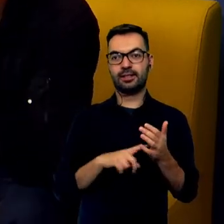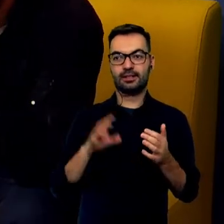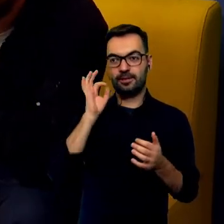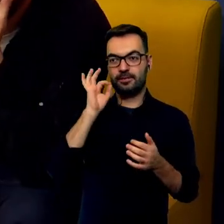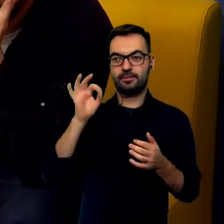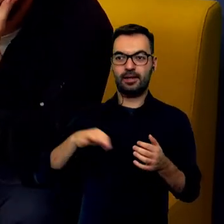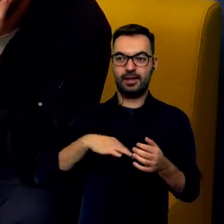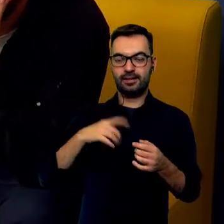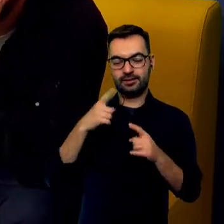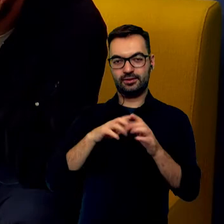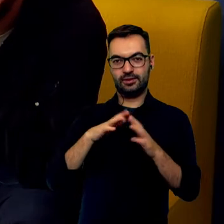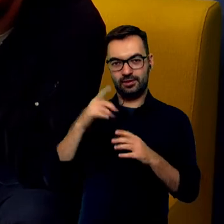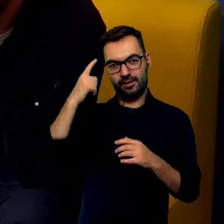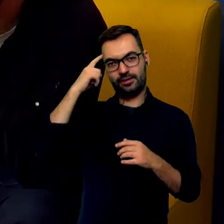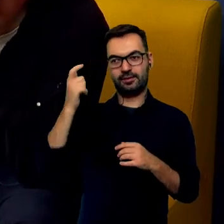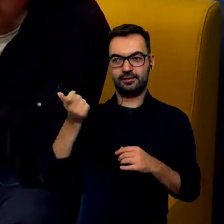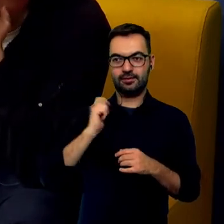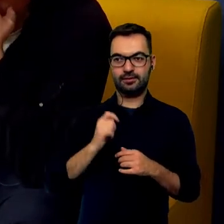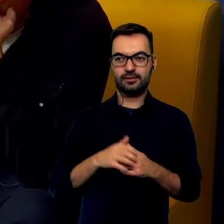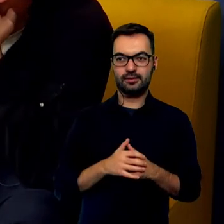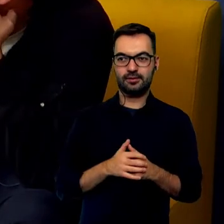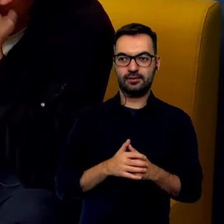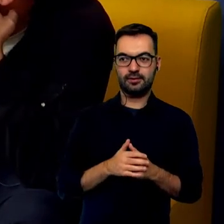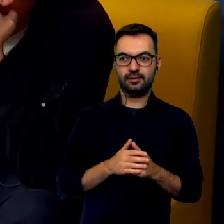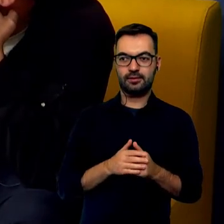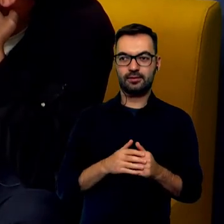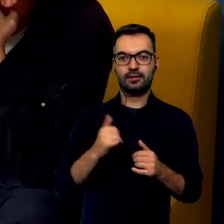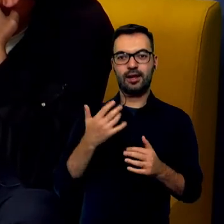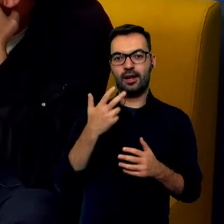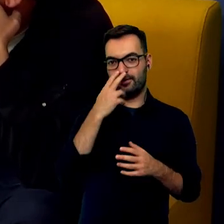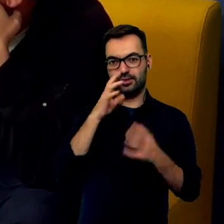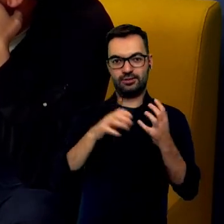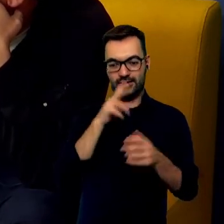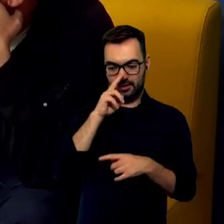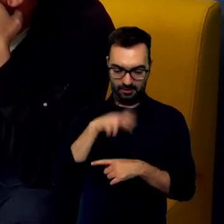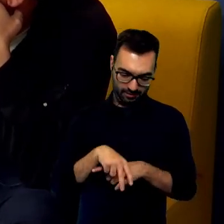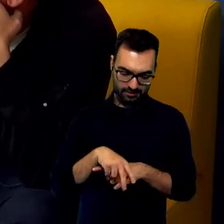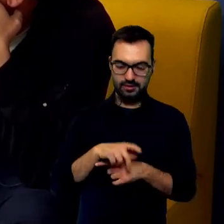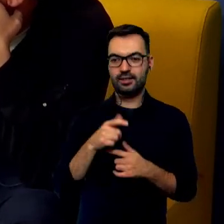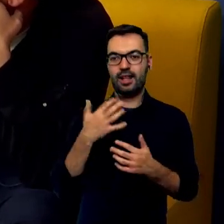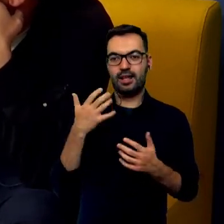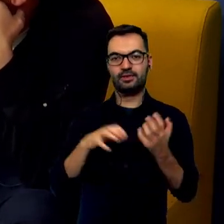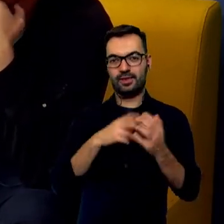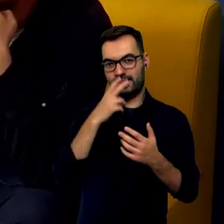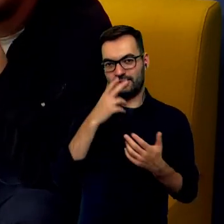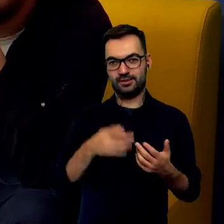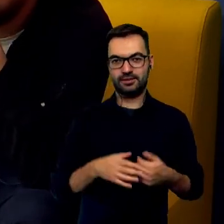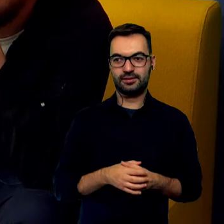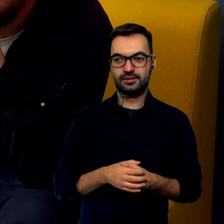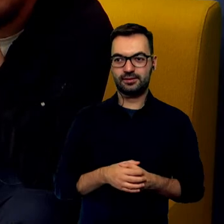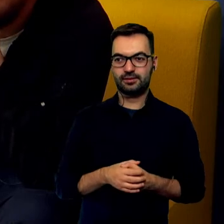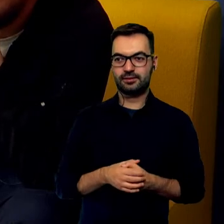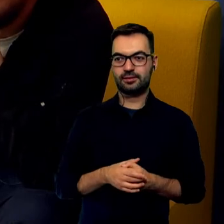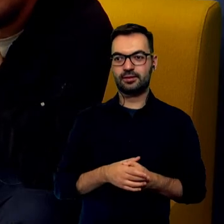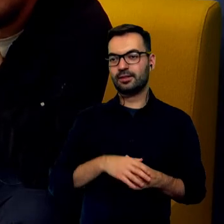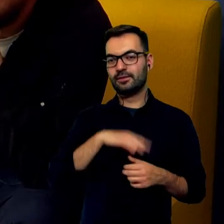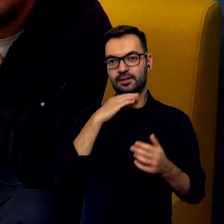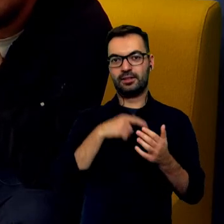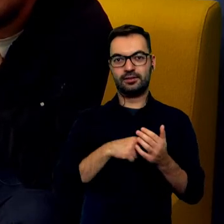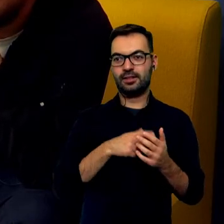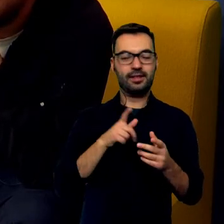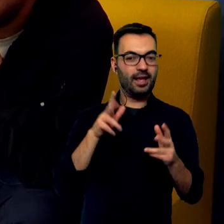pani pani mi się przypomina, mówi, ile człowieku ty tego świata widzisz, jak ty cały czas w tej podłodze siedzisz, nie? I wystarczy coś